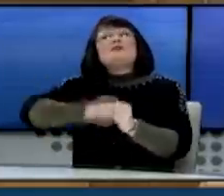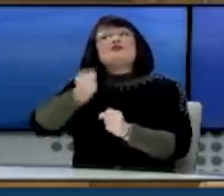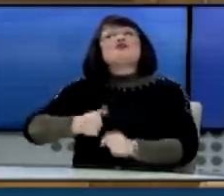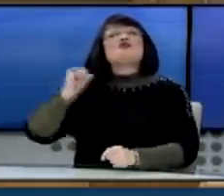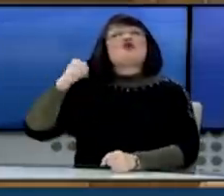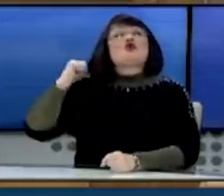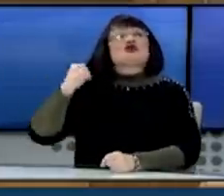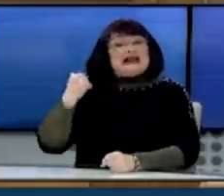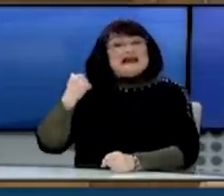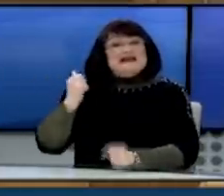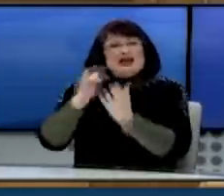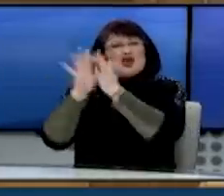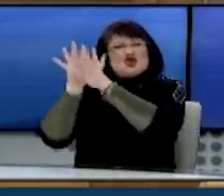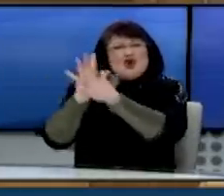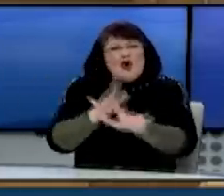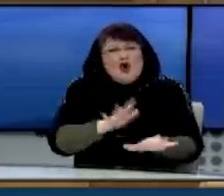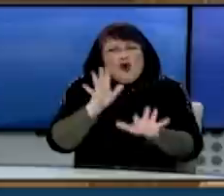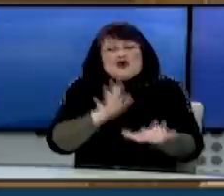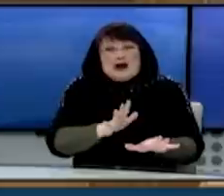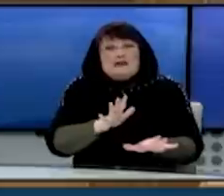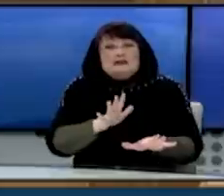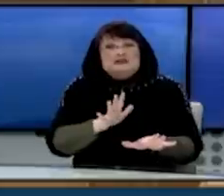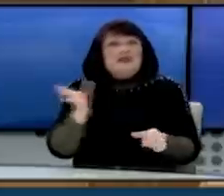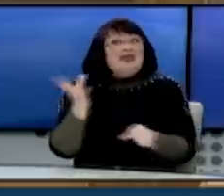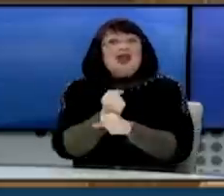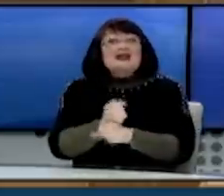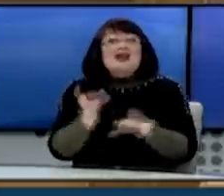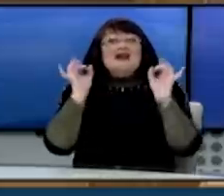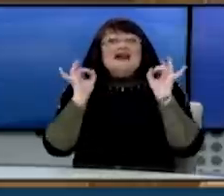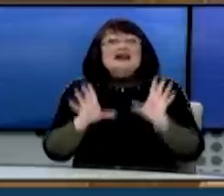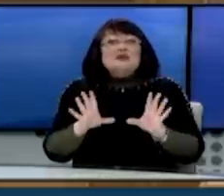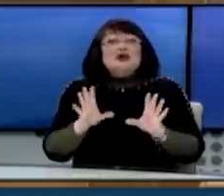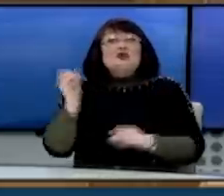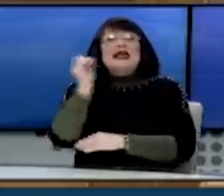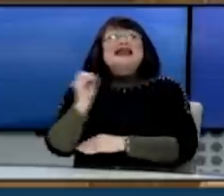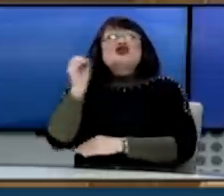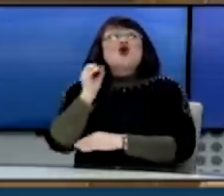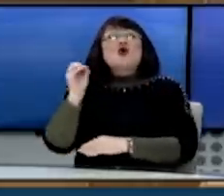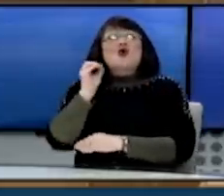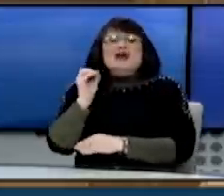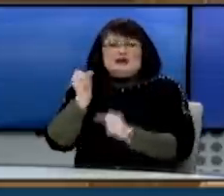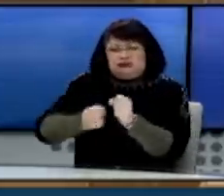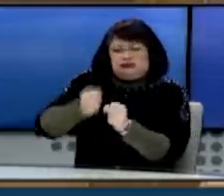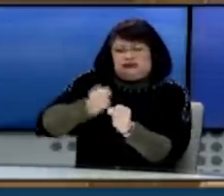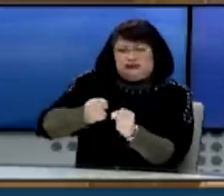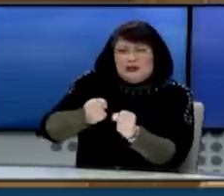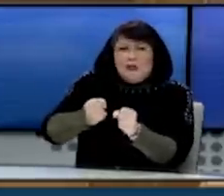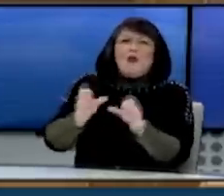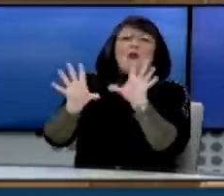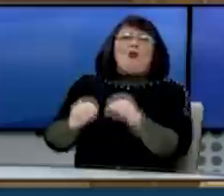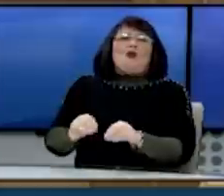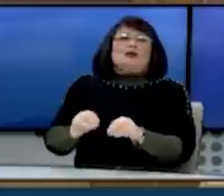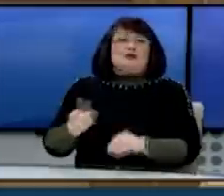προχθές με τη χιονόπτωση δεν κατάφερε να φτάσει ούτε μέχρι την Ινώη, γιατί μια